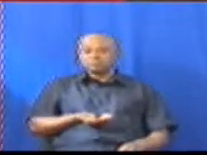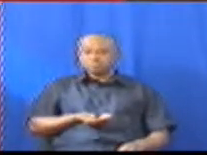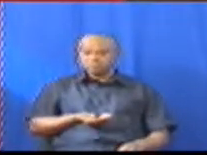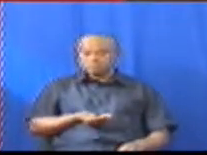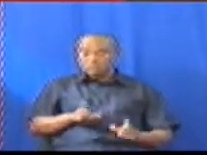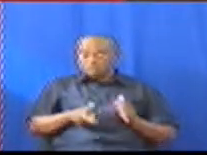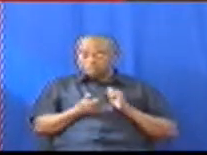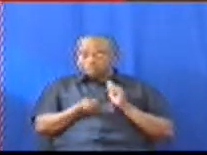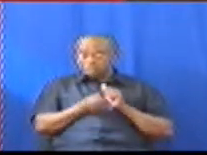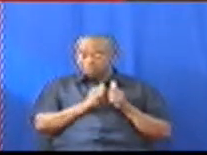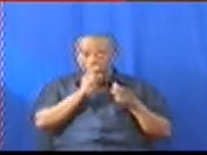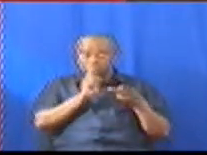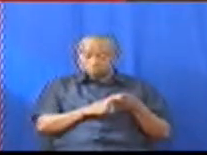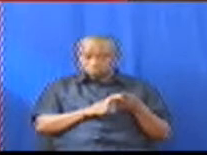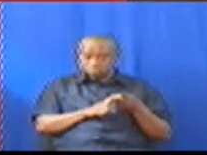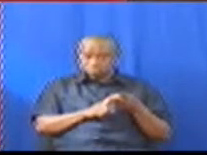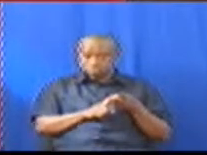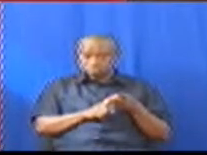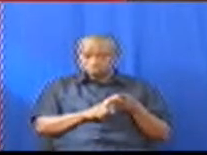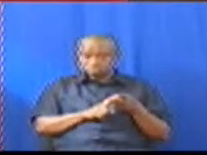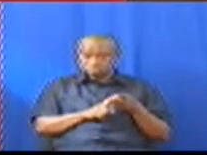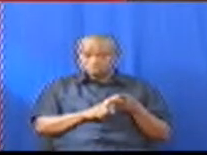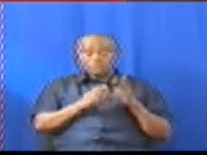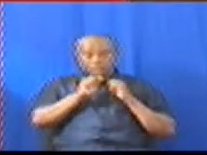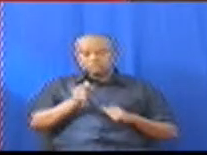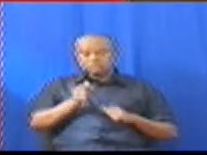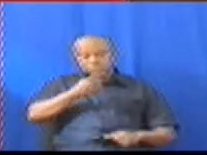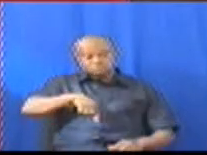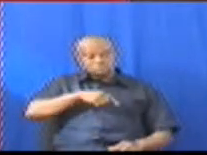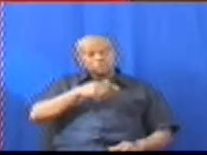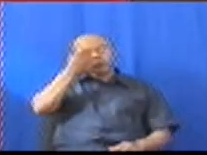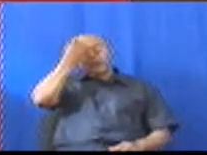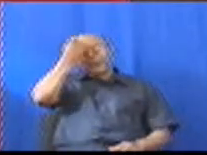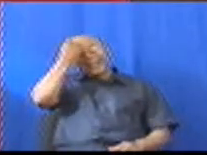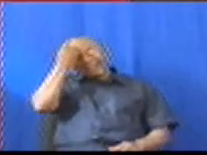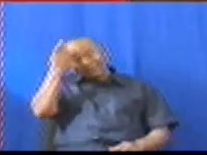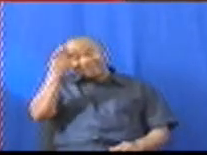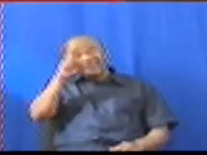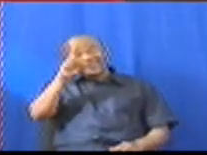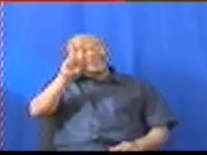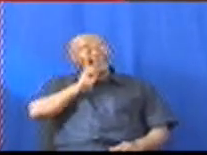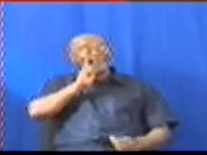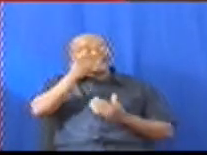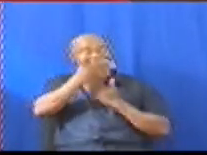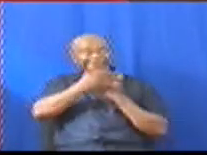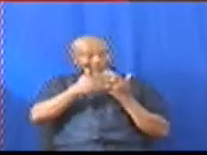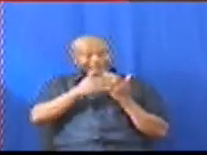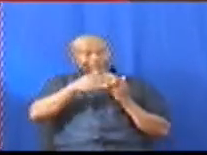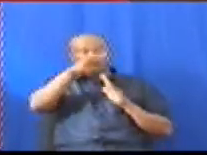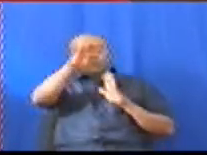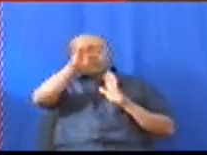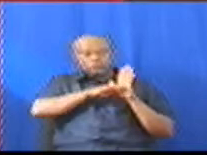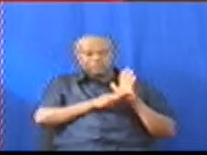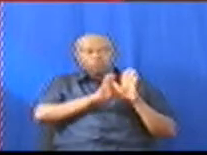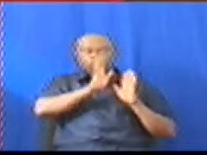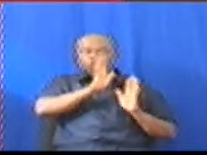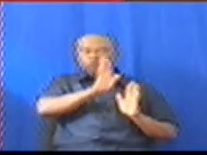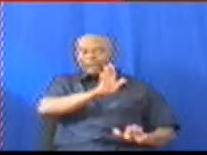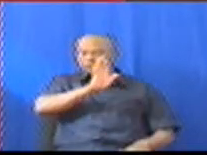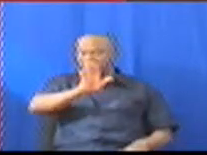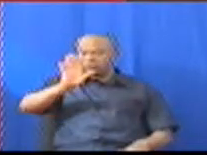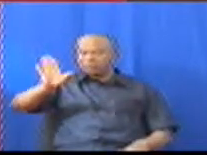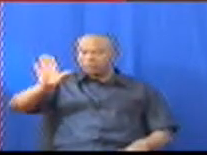Lakini la pili waheshimiwa wabunge, tuelewe kwamba kila nchi ina utaratibu wake wa utekelezwaji wa